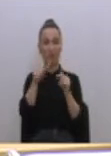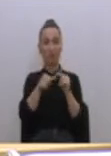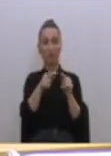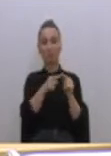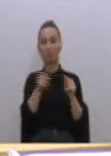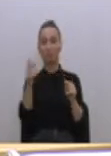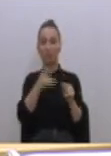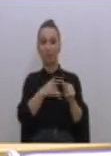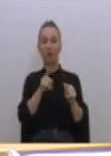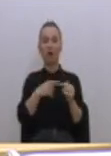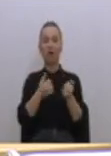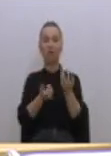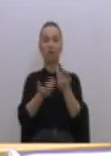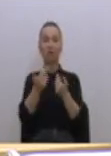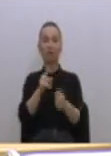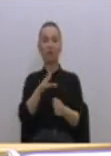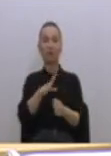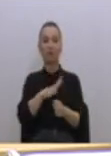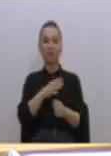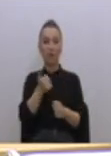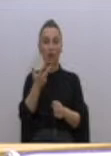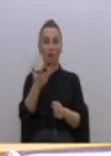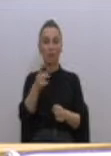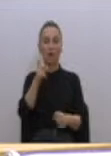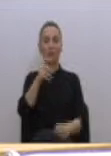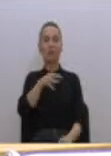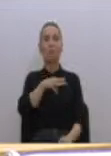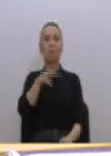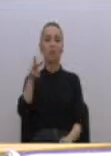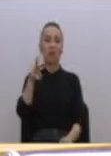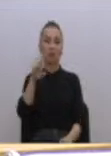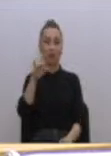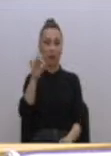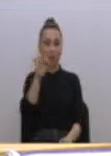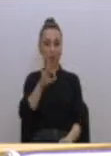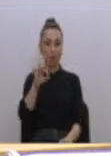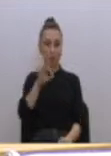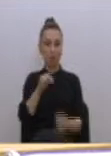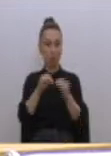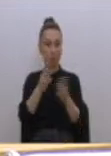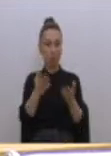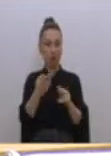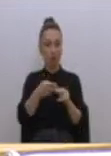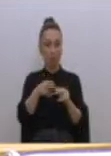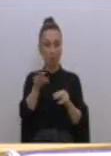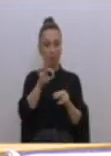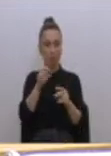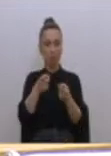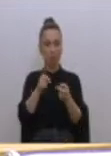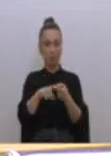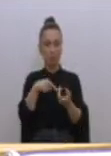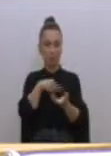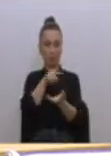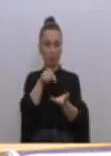întâmplă, e ce se întâmplă, e ce se întâmplă, e ce